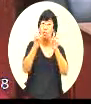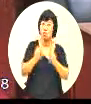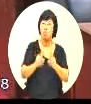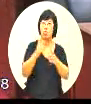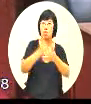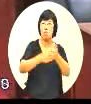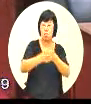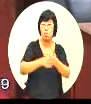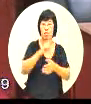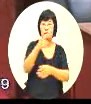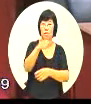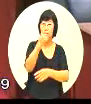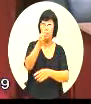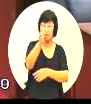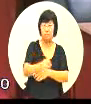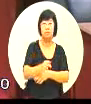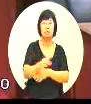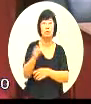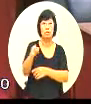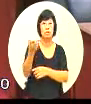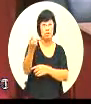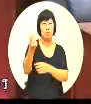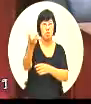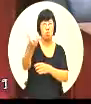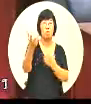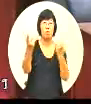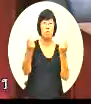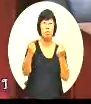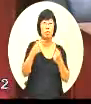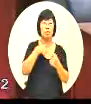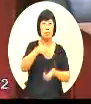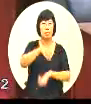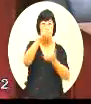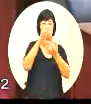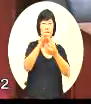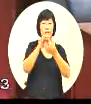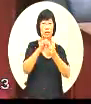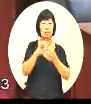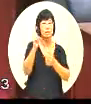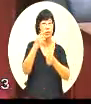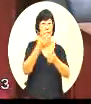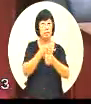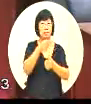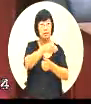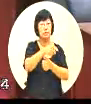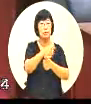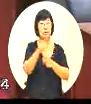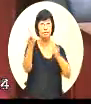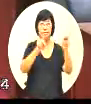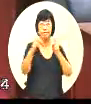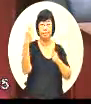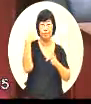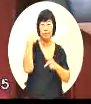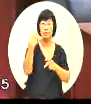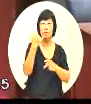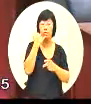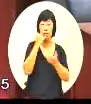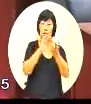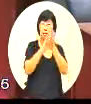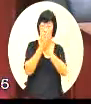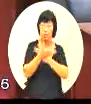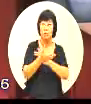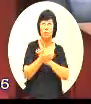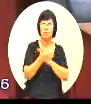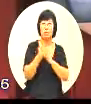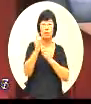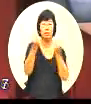是很多啊。对不对？那第二个，我们也提出一个，我们怎么去让这个债务能够更有效？所以你看，利率